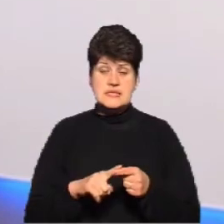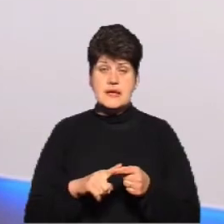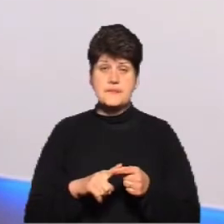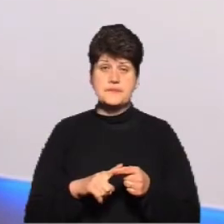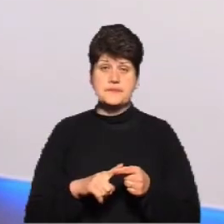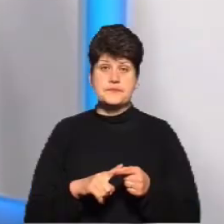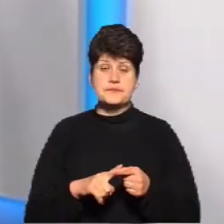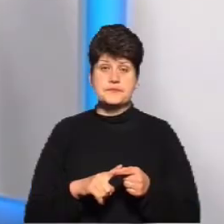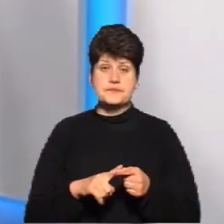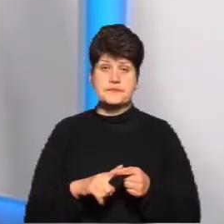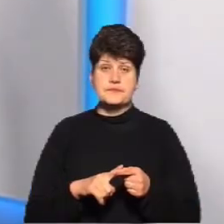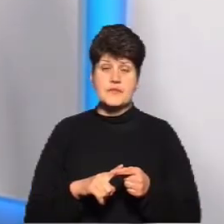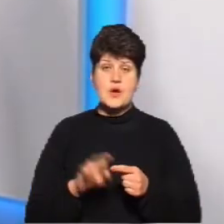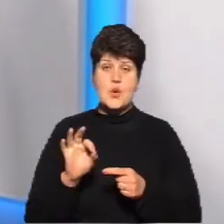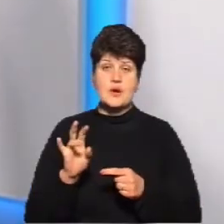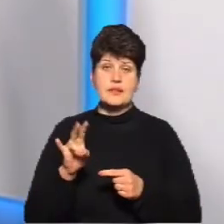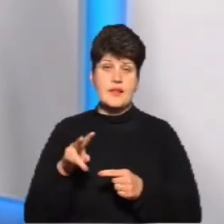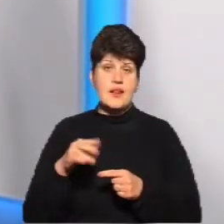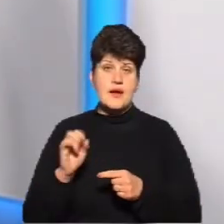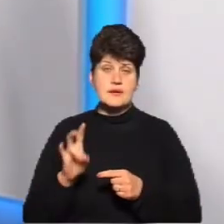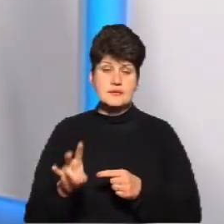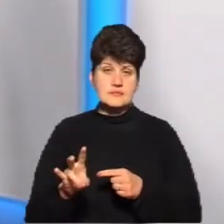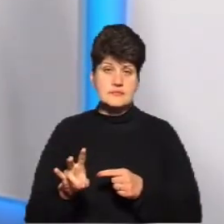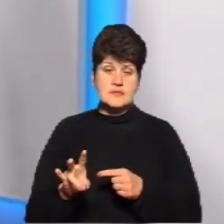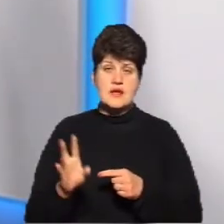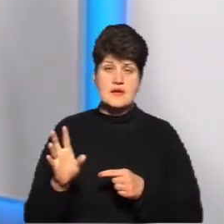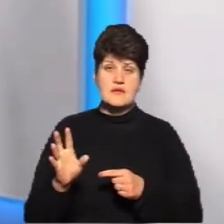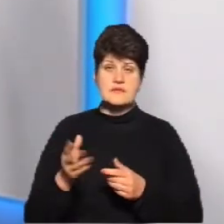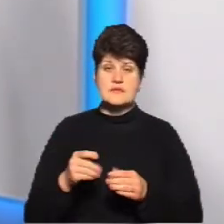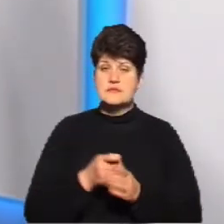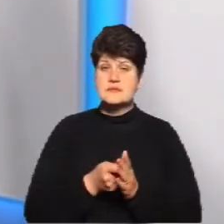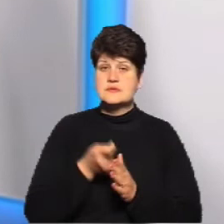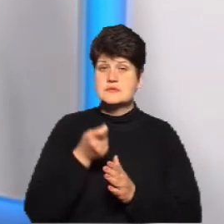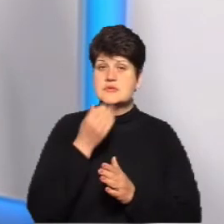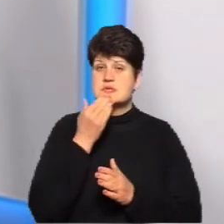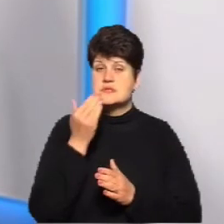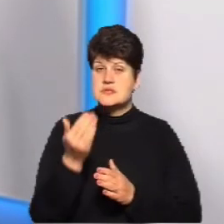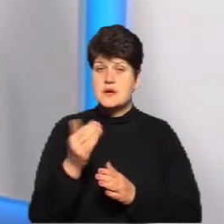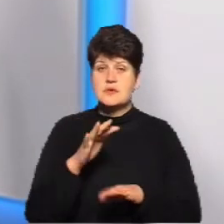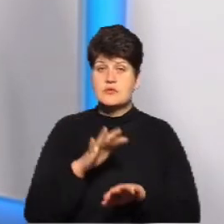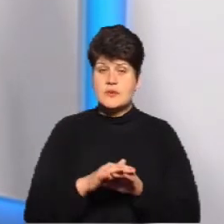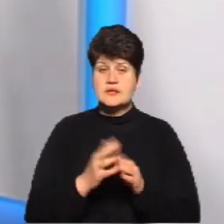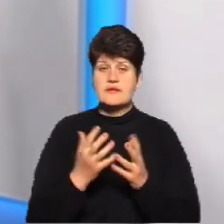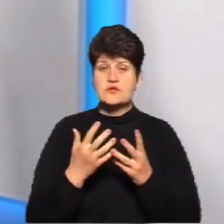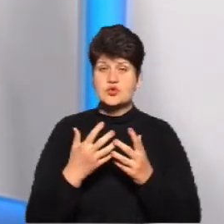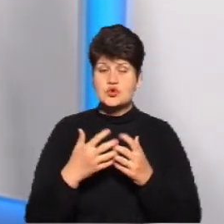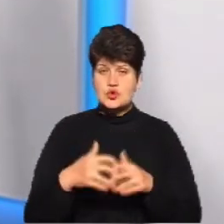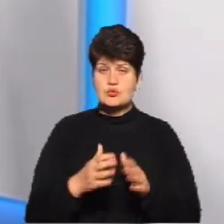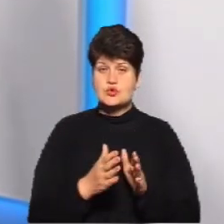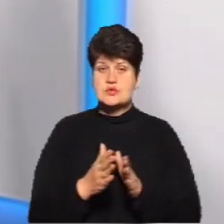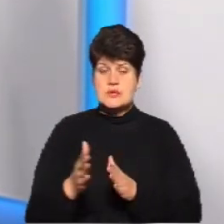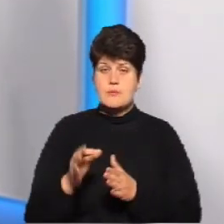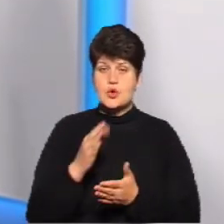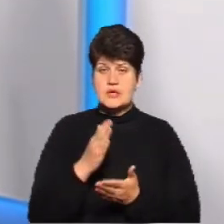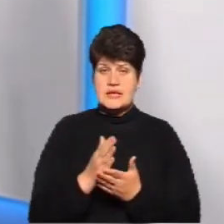в онлайн-режимі. Буквально це запрос до банківської установи через автоматизовану систему про наявність